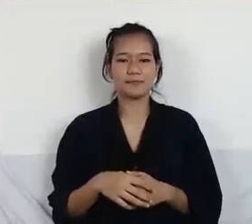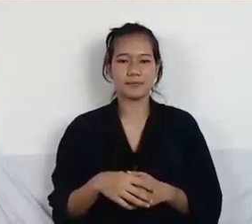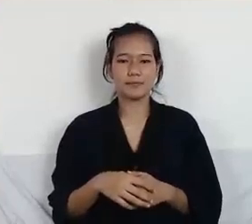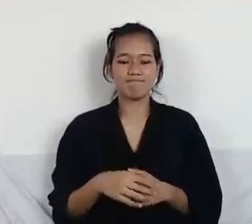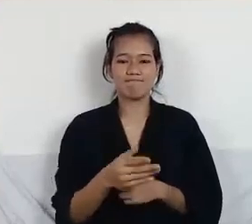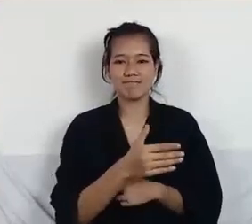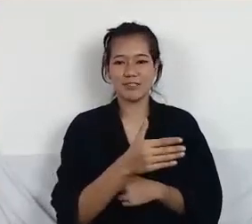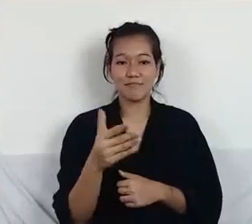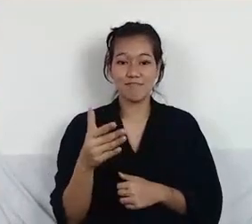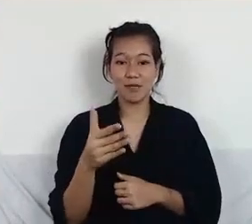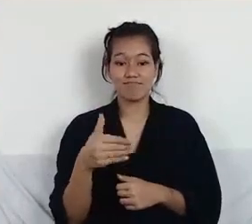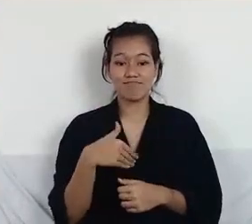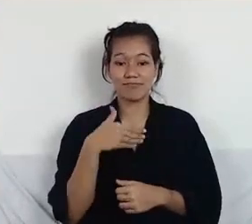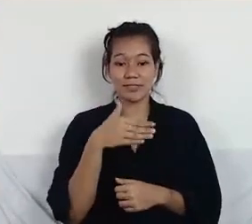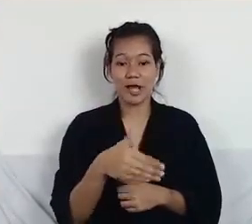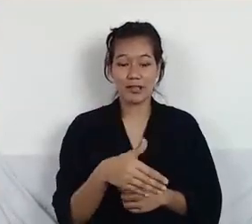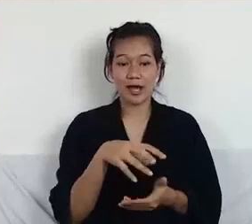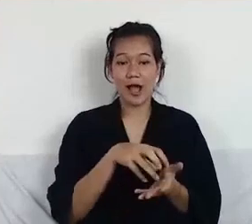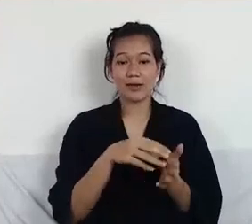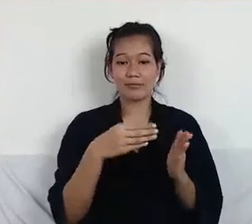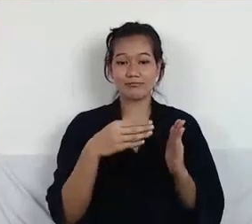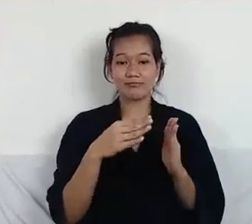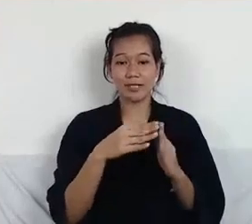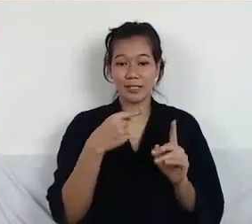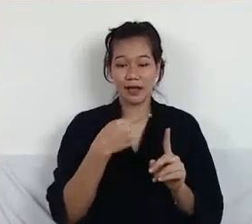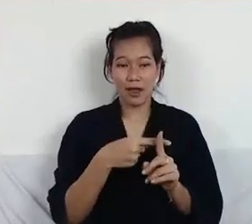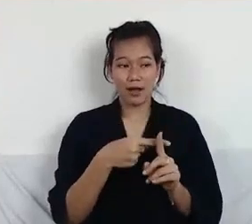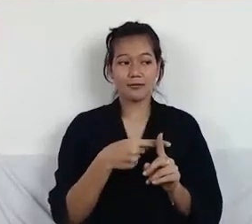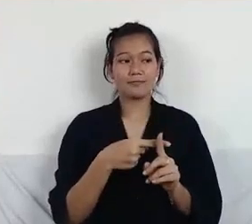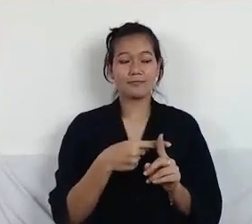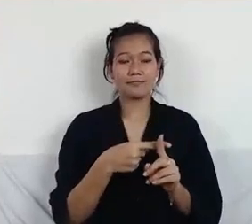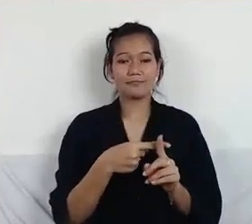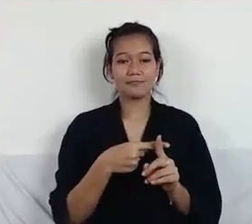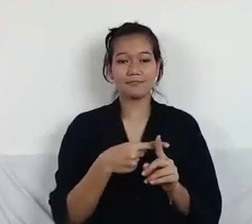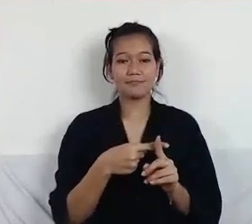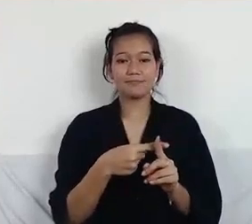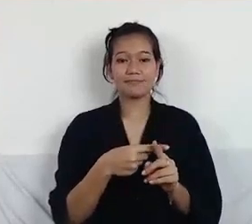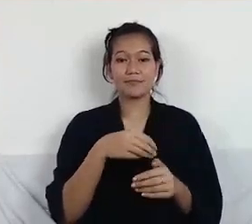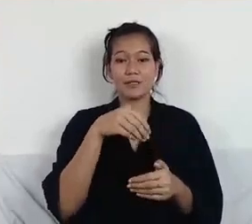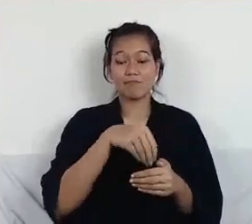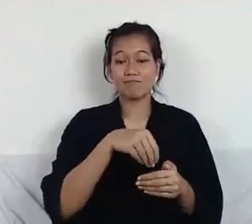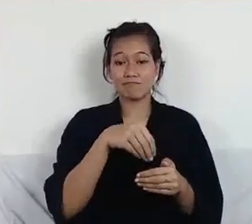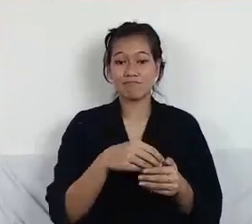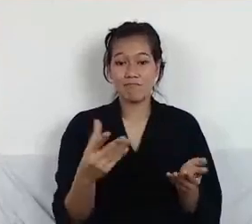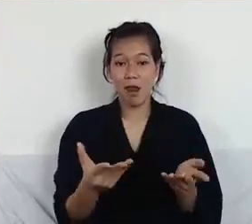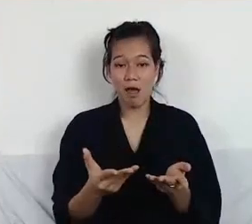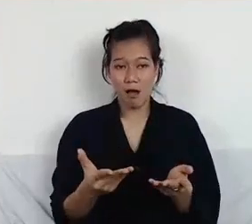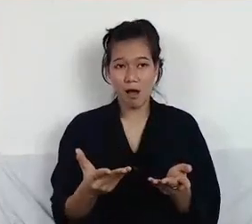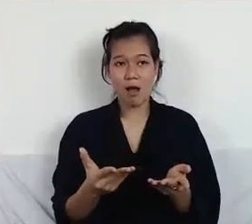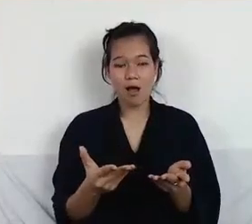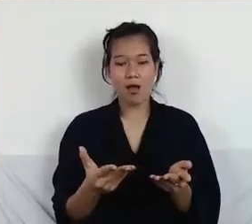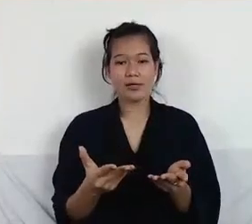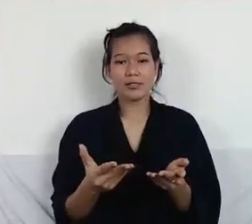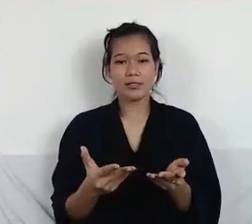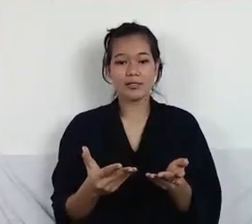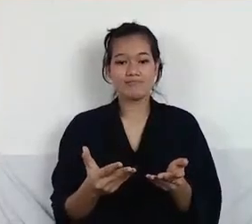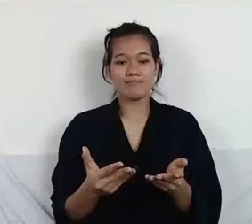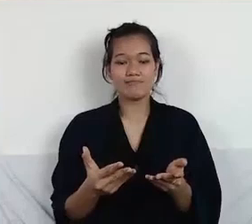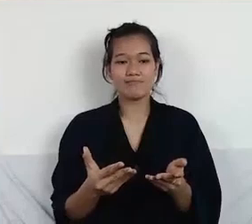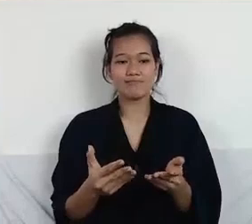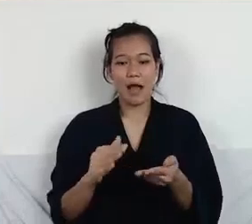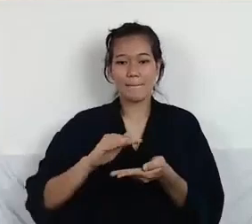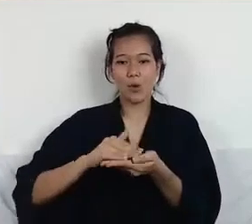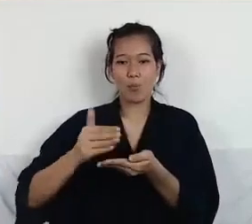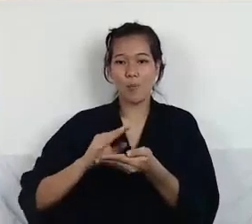Jemaat yang saat ini hadir mengikuti ibadah di gedung gereja ini dapat menyerahkan persembahan dengan